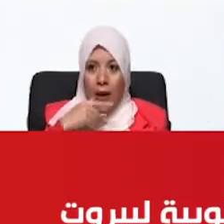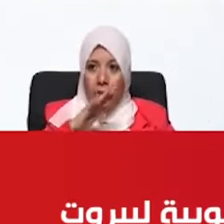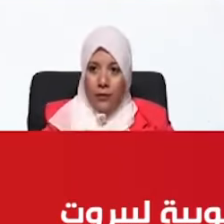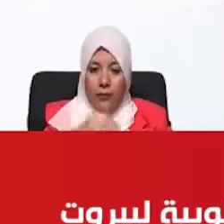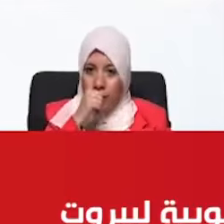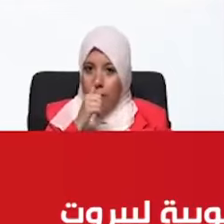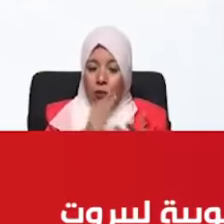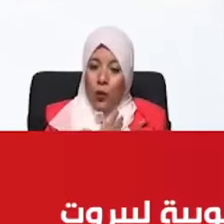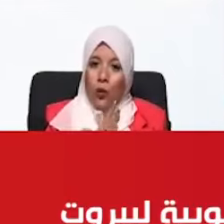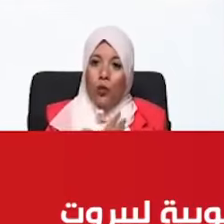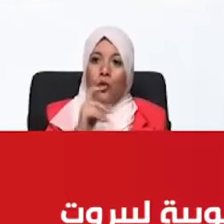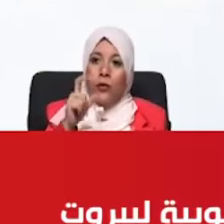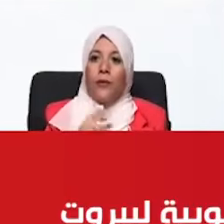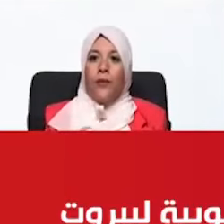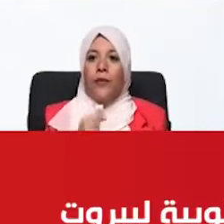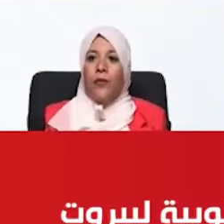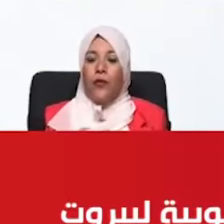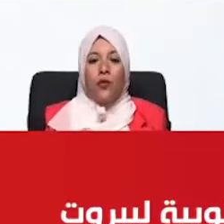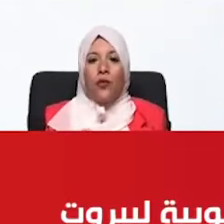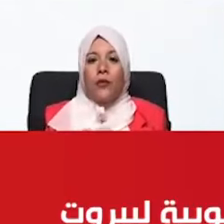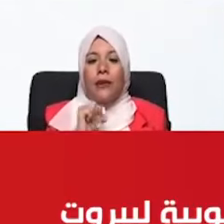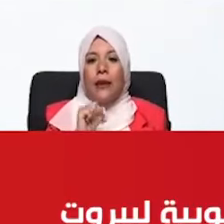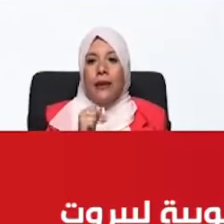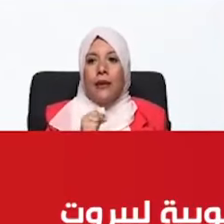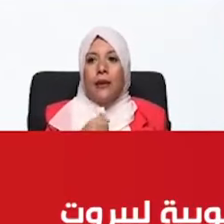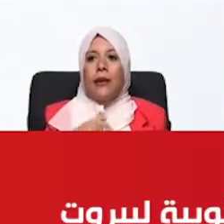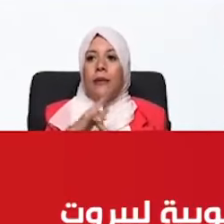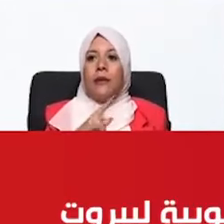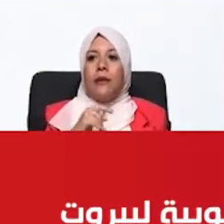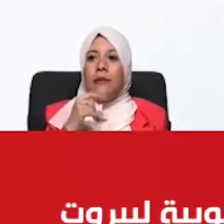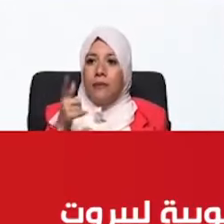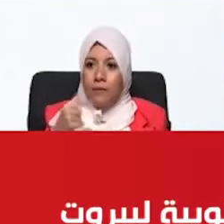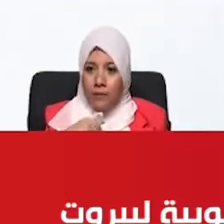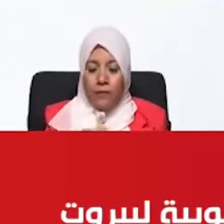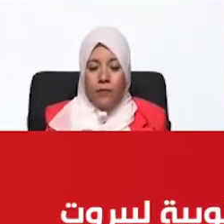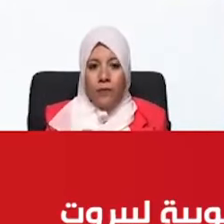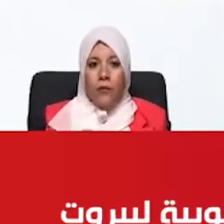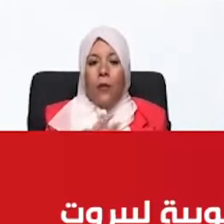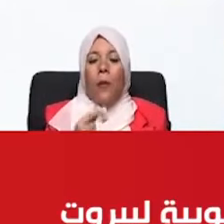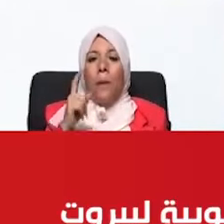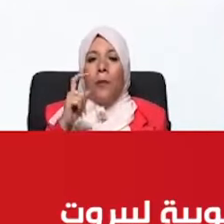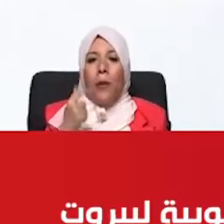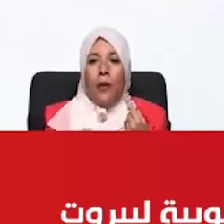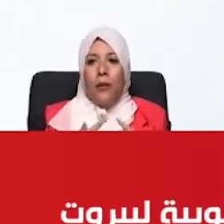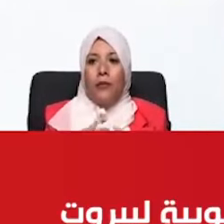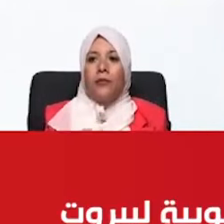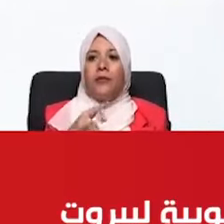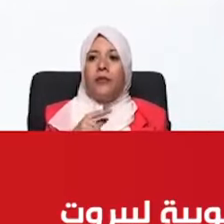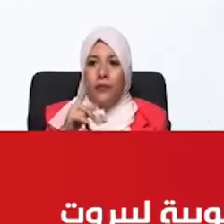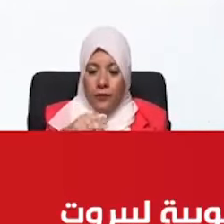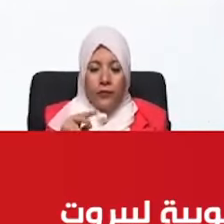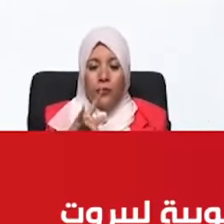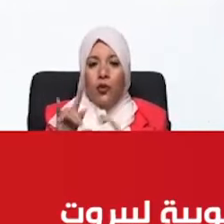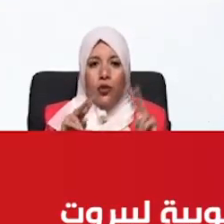دايما على فكره يعني دا اكتر اعمالك انت هي بتحبها هي بتحب شبر ميه جدا وبتحب لي ليلين 80 برض بتحبهم